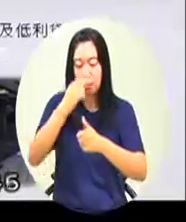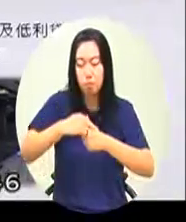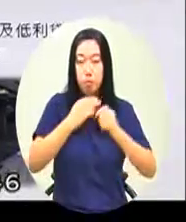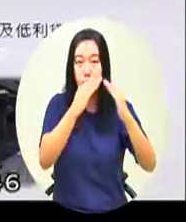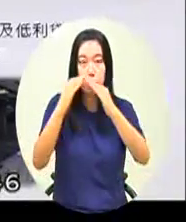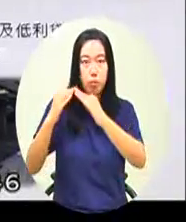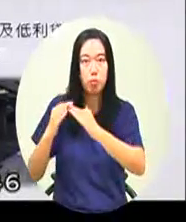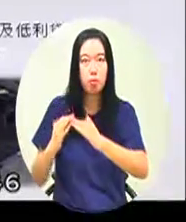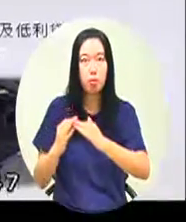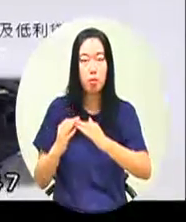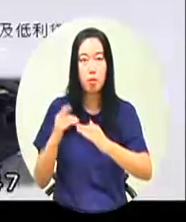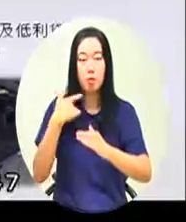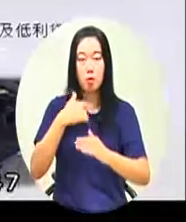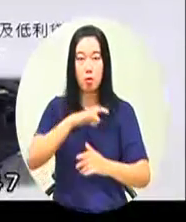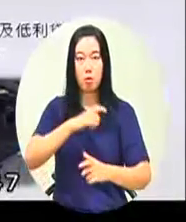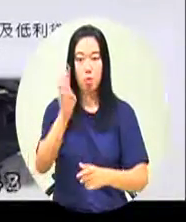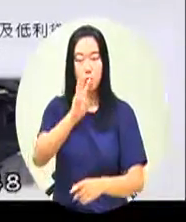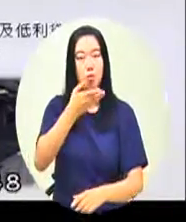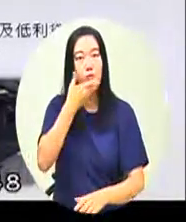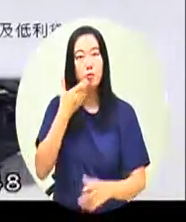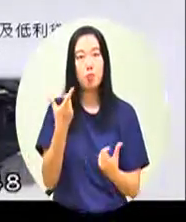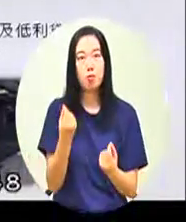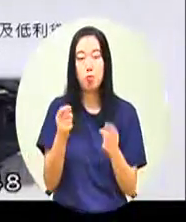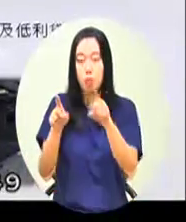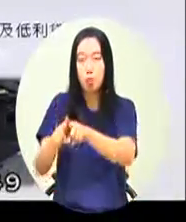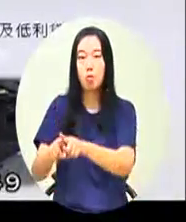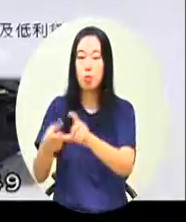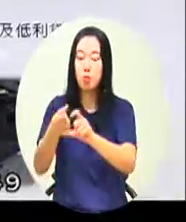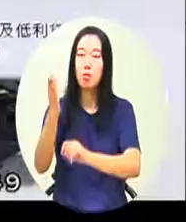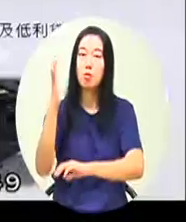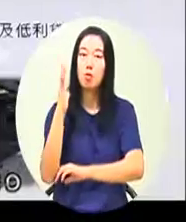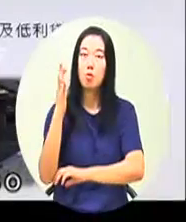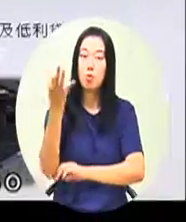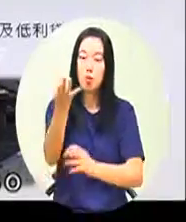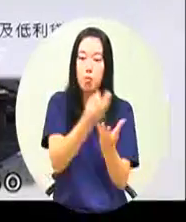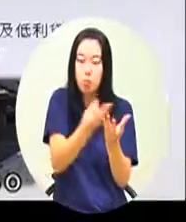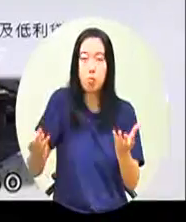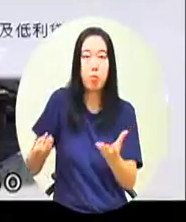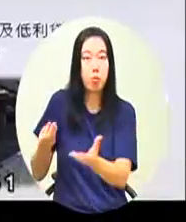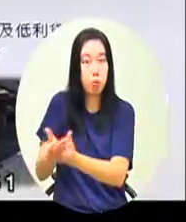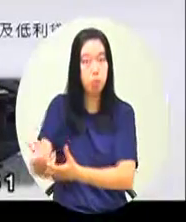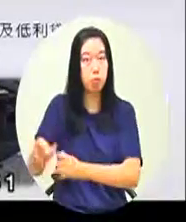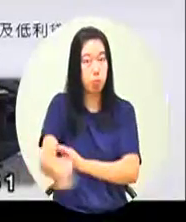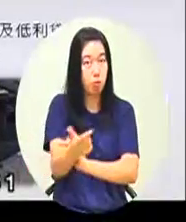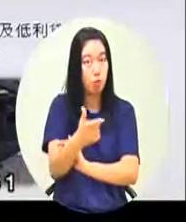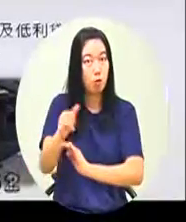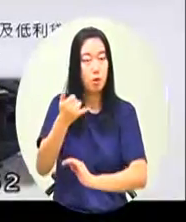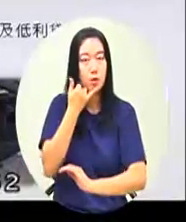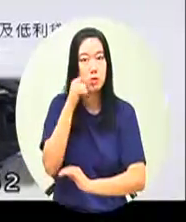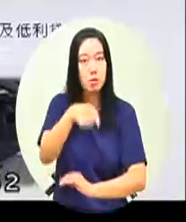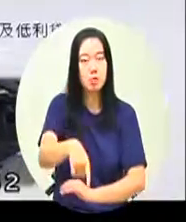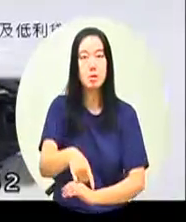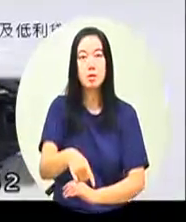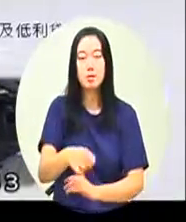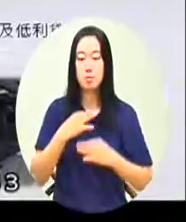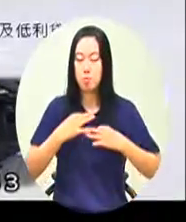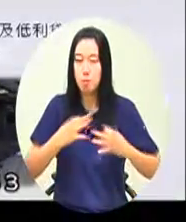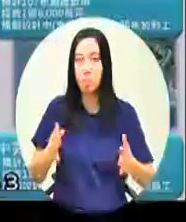43件。本局也会协同公所加速整个拨款抽查的流程，使受灾户尽早能够取得现金救